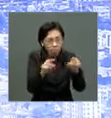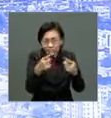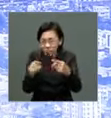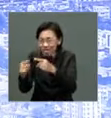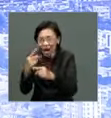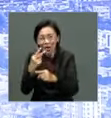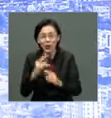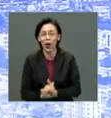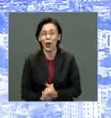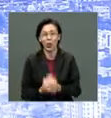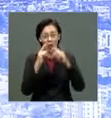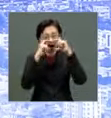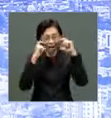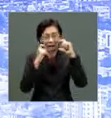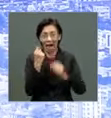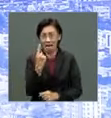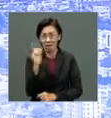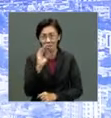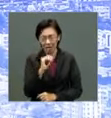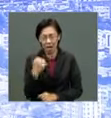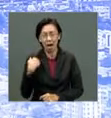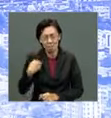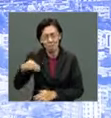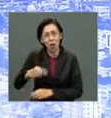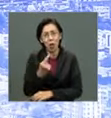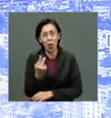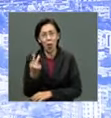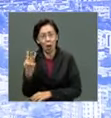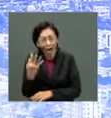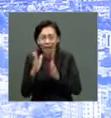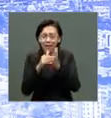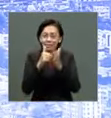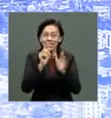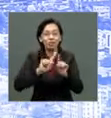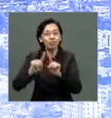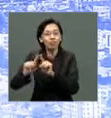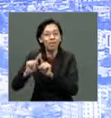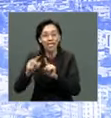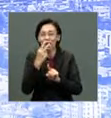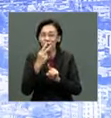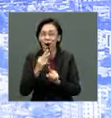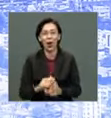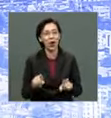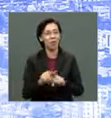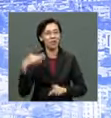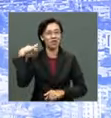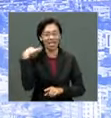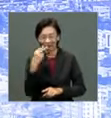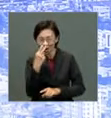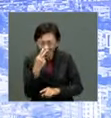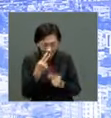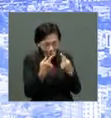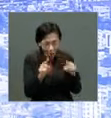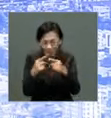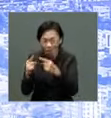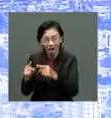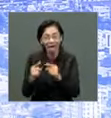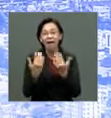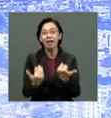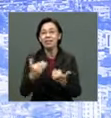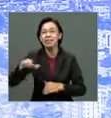มีหน้ากากมากกว่า1ชิ้นนะครับแล้วก็สีสันก็มากมายก็ขอให้เป็นสีสันที่เกิดขึ้นในช่วงเวลาที่เราก